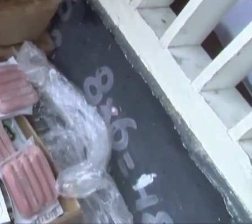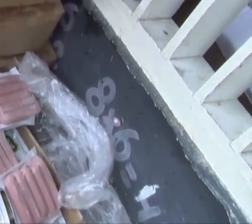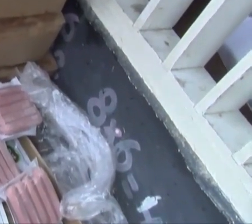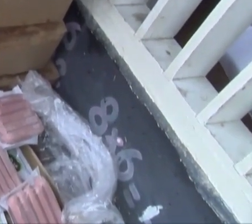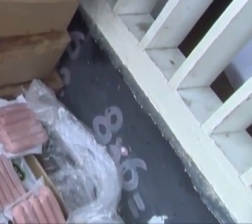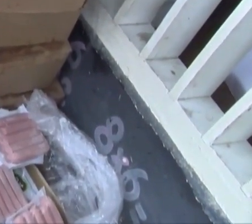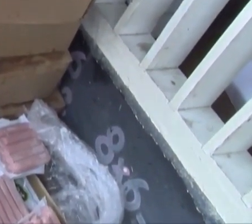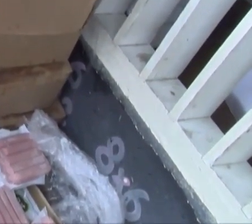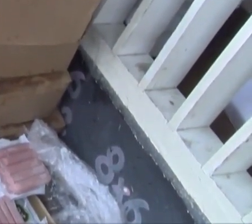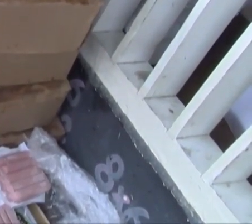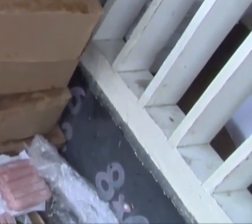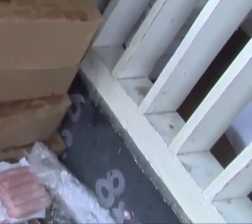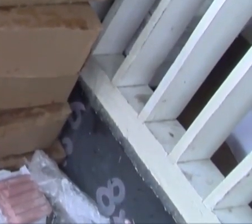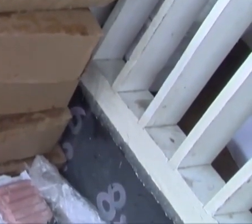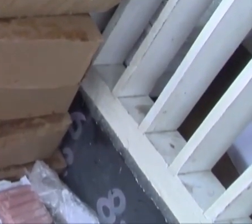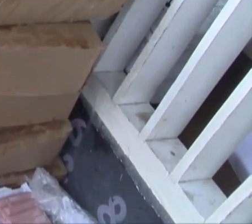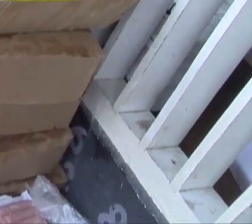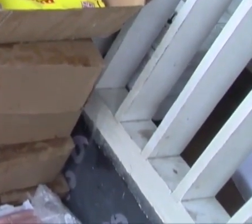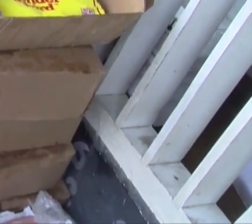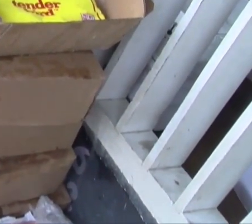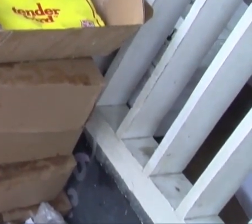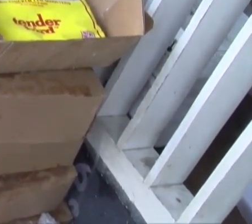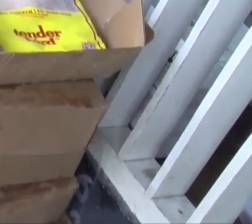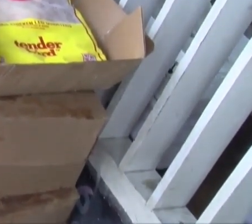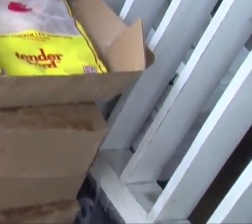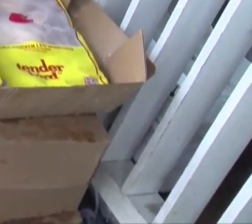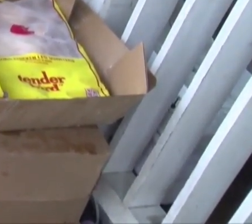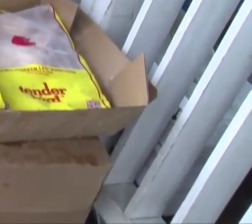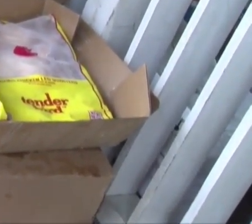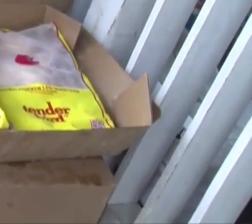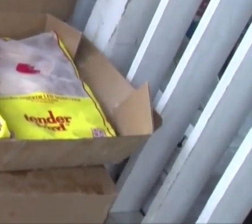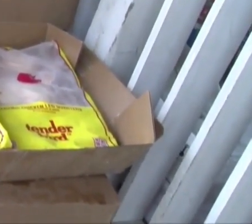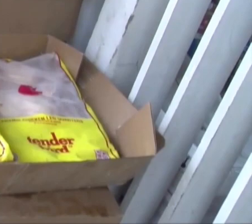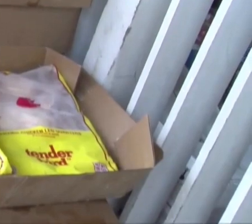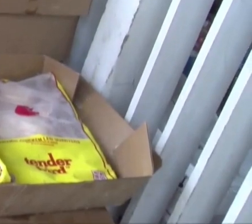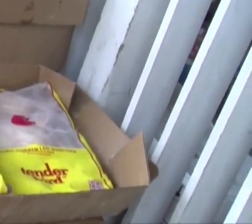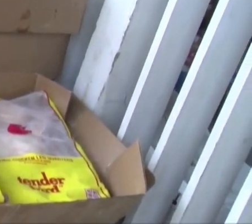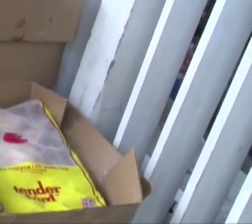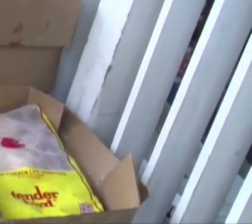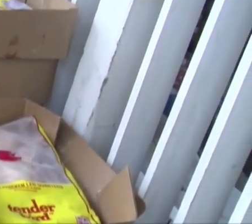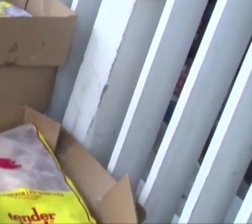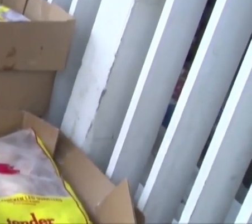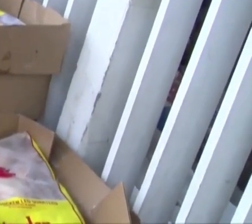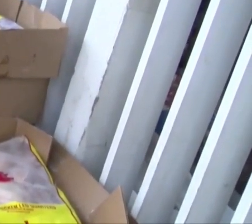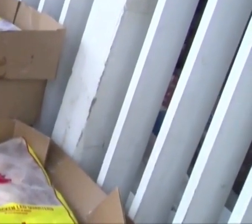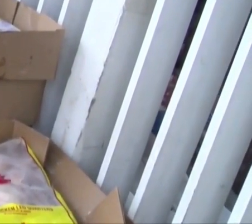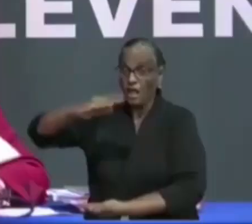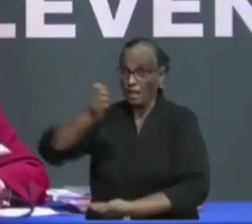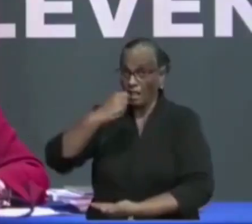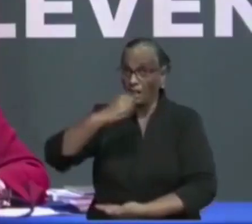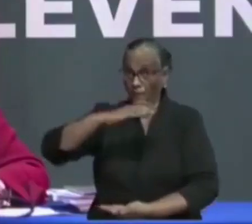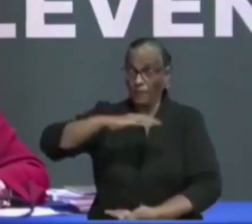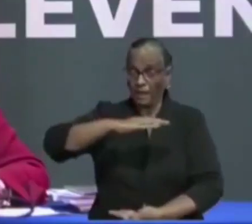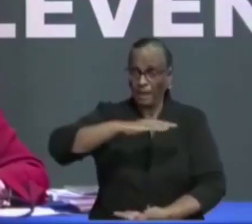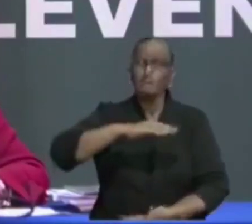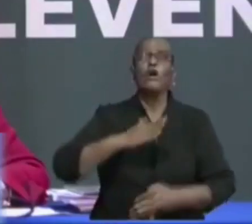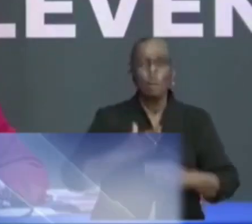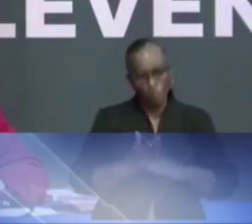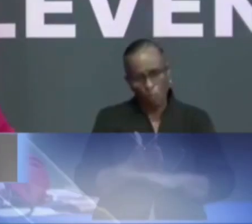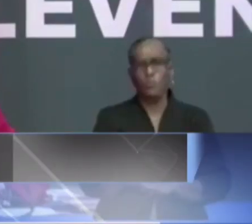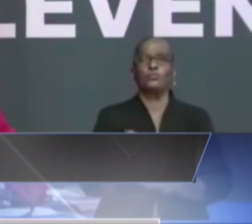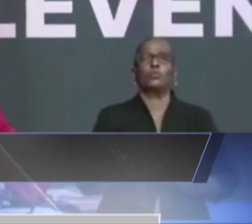groepen, organisaties, dorpsgemeenschappen, die gaan gewoon door.